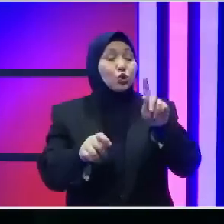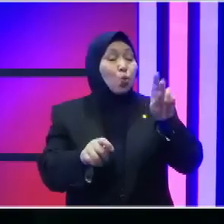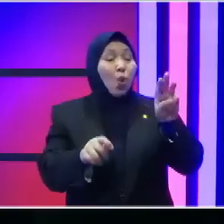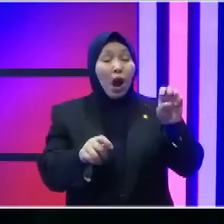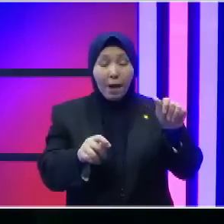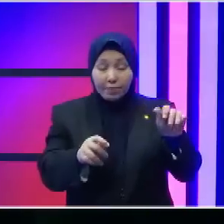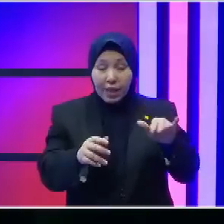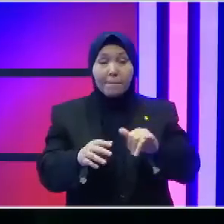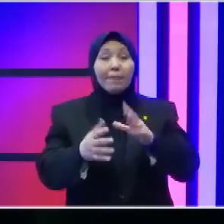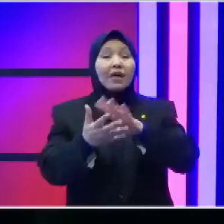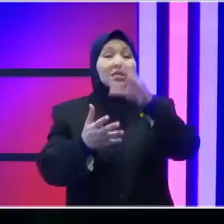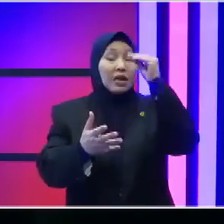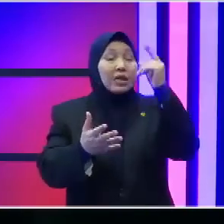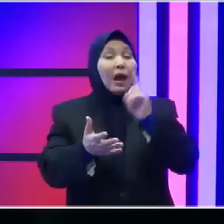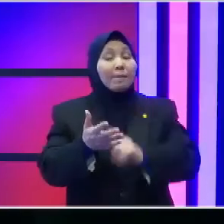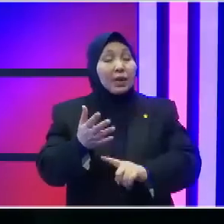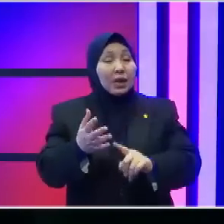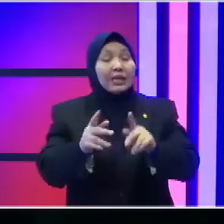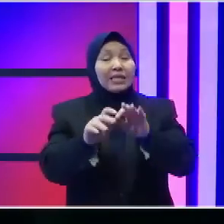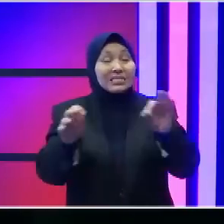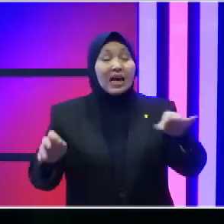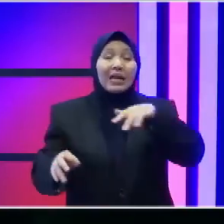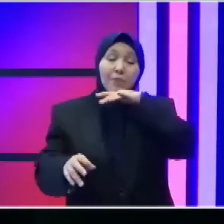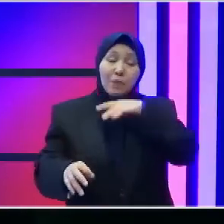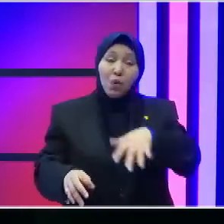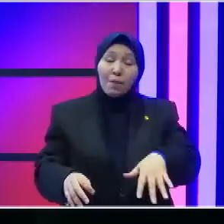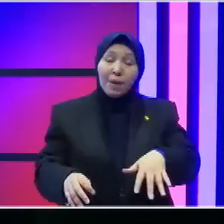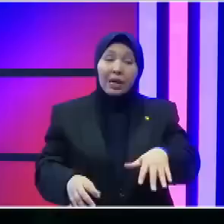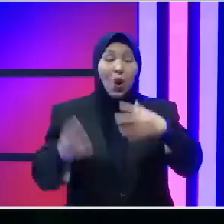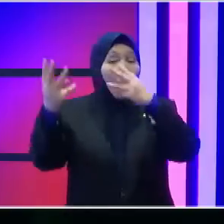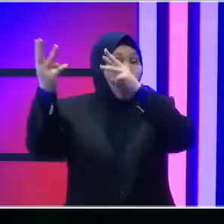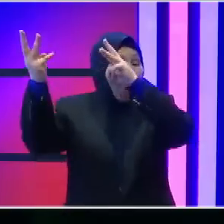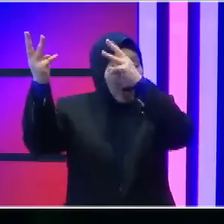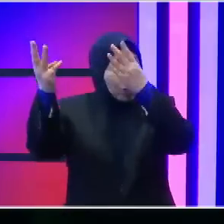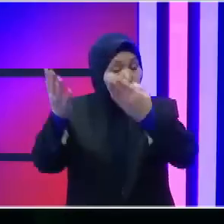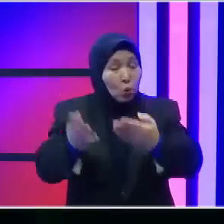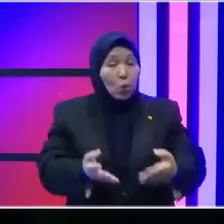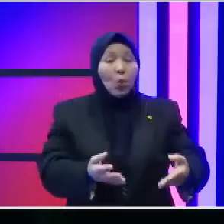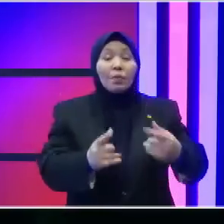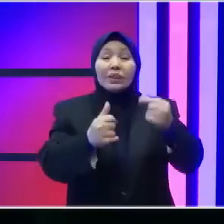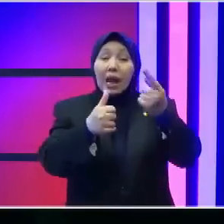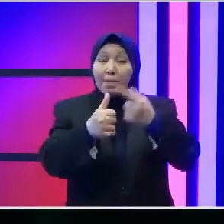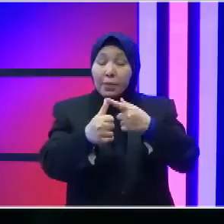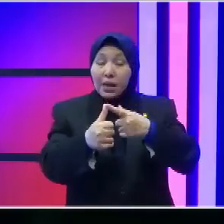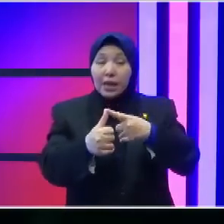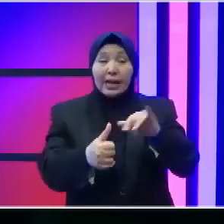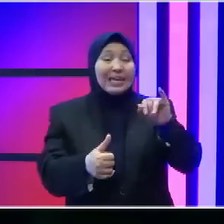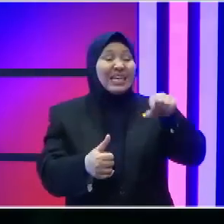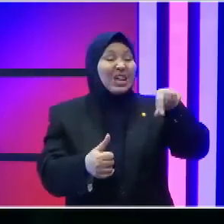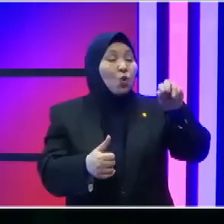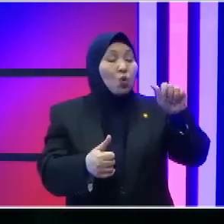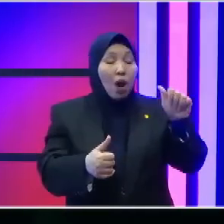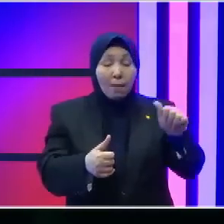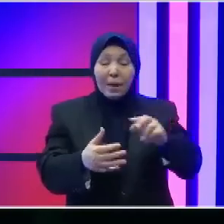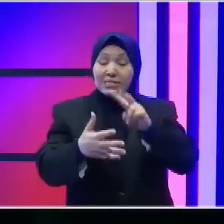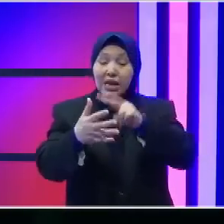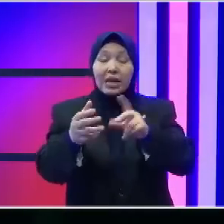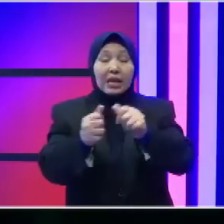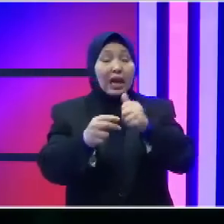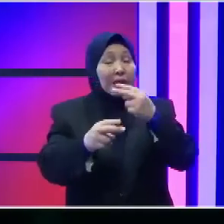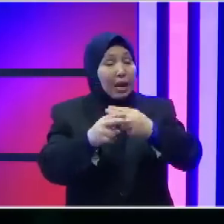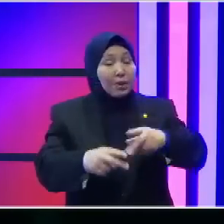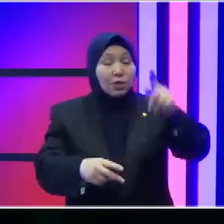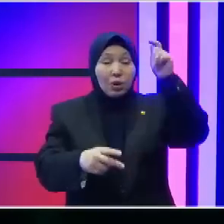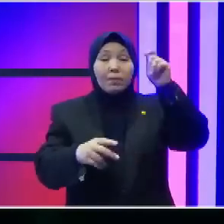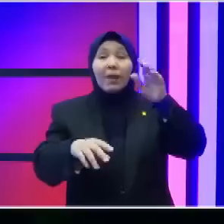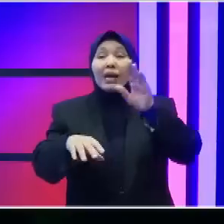pelajarannya? Pelajarannya kalau kisah Nabi Muhammad, wahyu pertama iqra. Ya, bacalah dengan nama Tuhanmu. Kali ini suruh